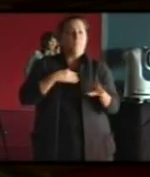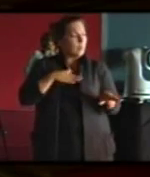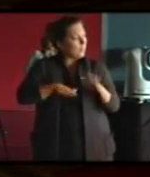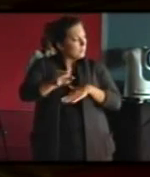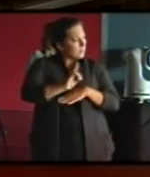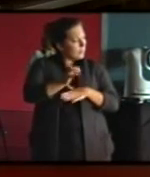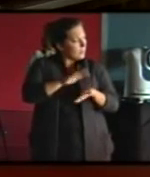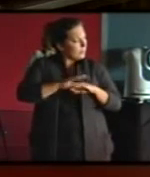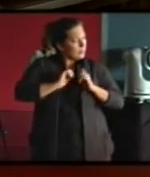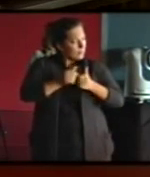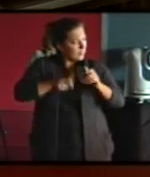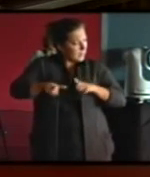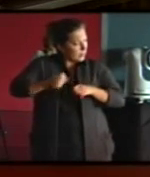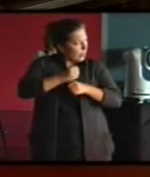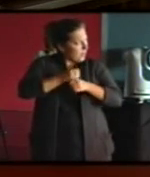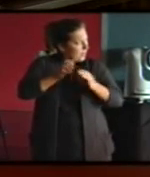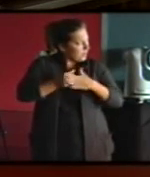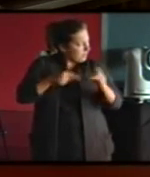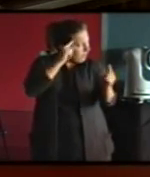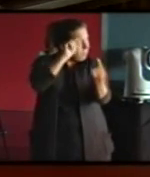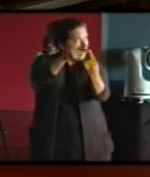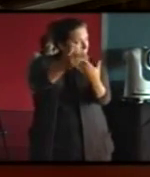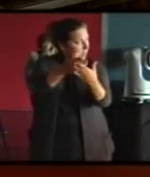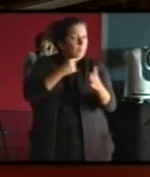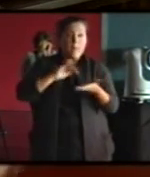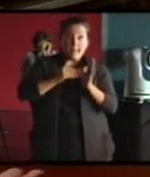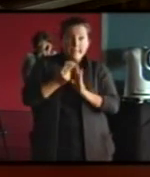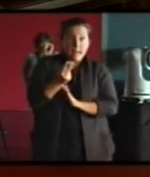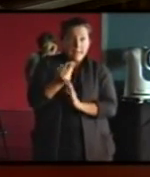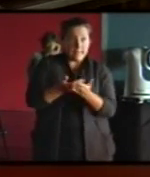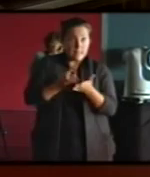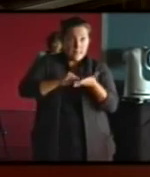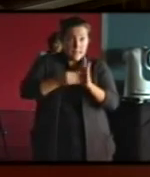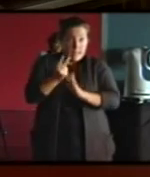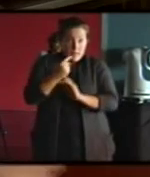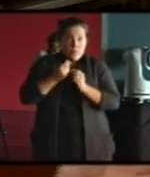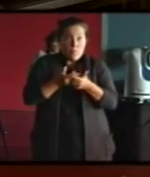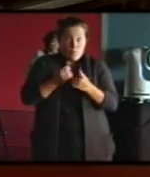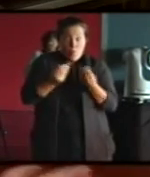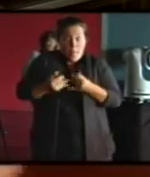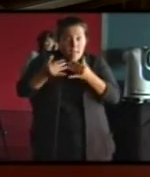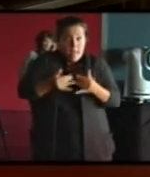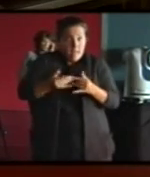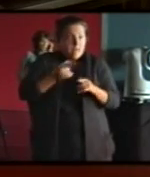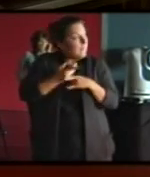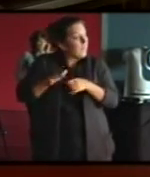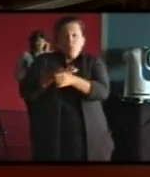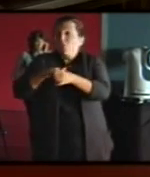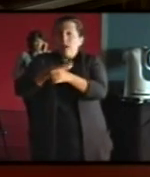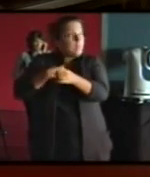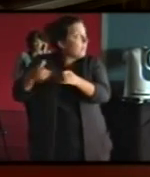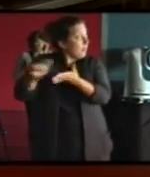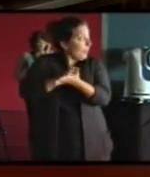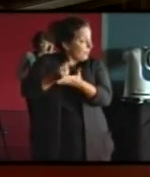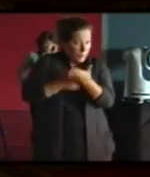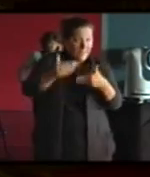en valeur absolue, en valeur finale qui est en mètre carré, terminée en mètre carré. En nombre de mètres carrés. C'est pas dire qu'on peut pas en supprimer pour en recréer d'autres. Ah oui,